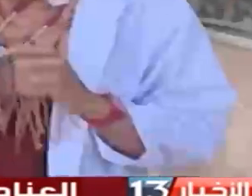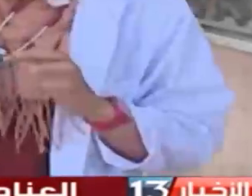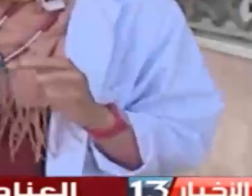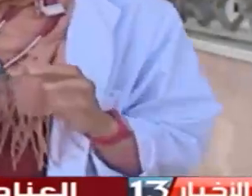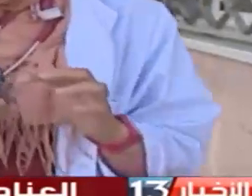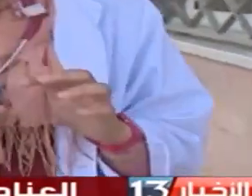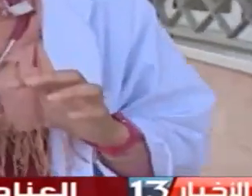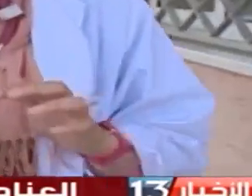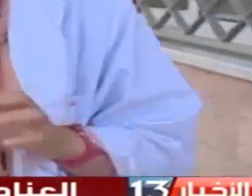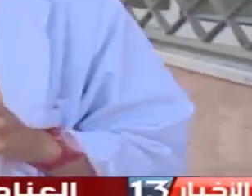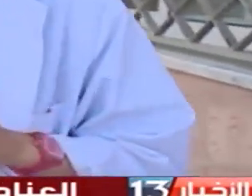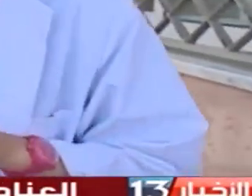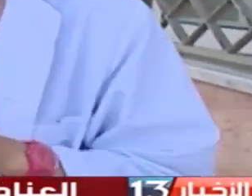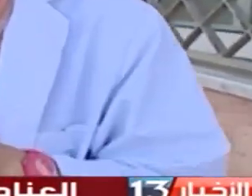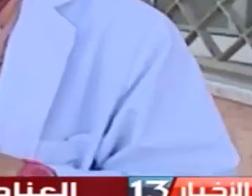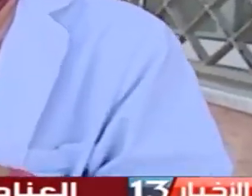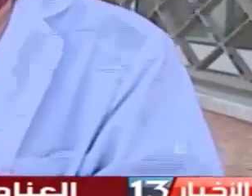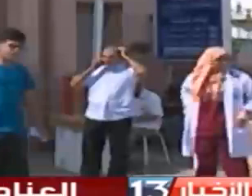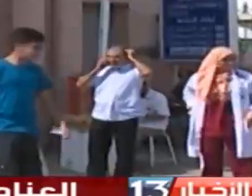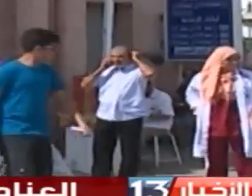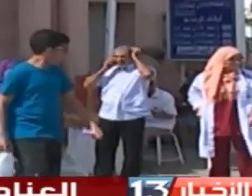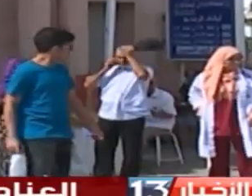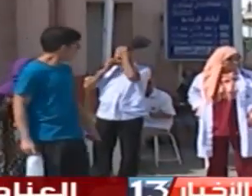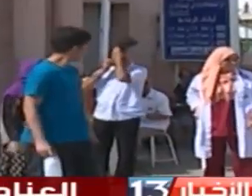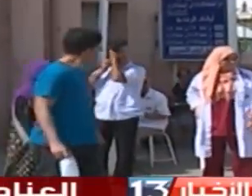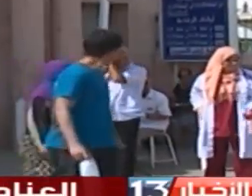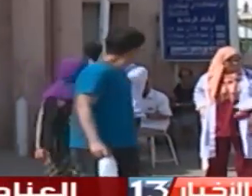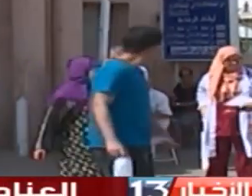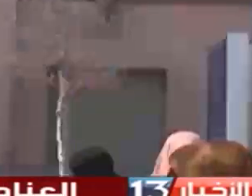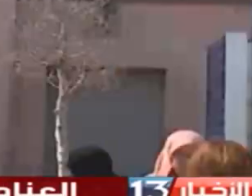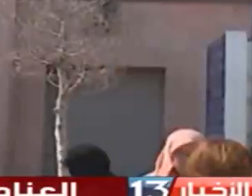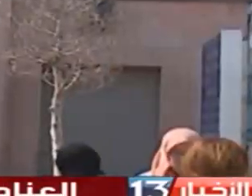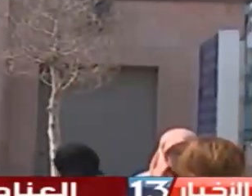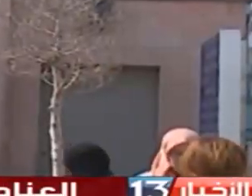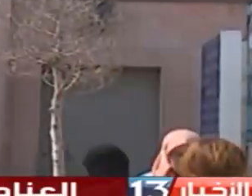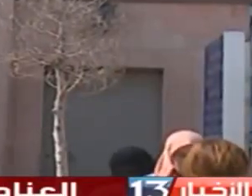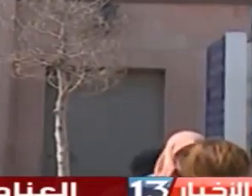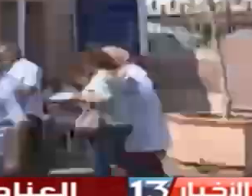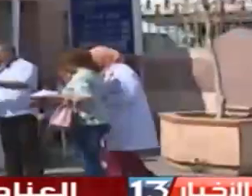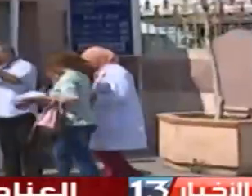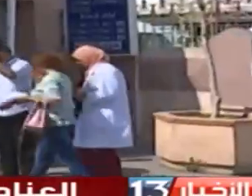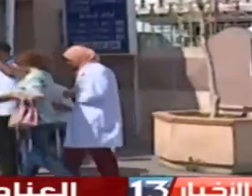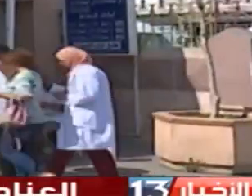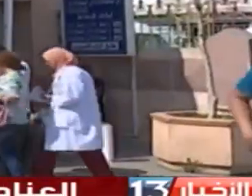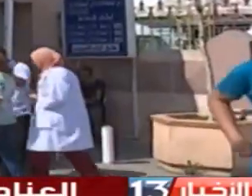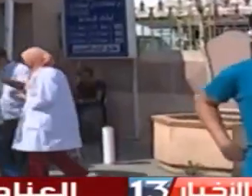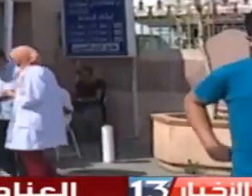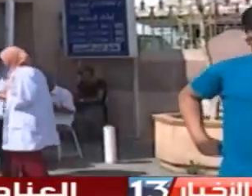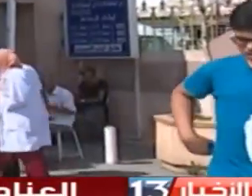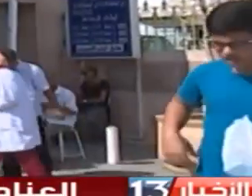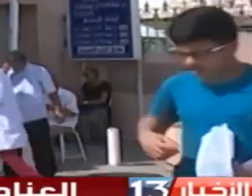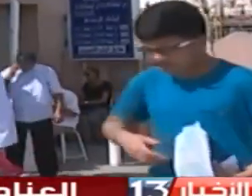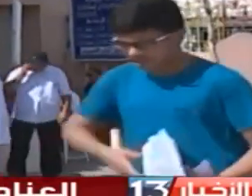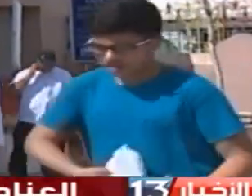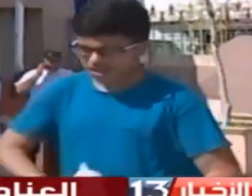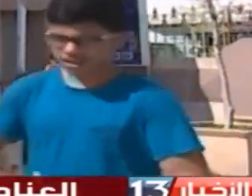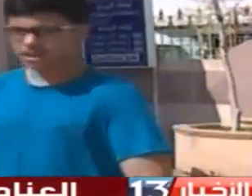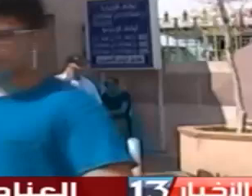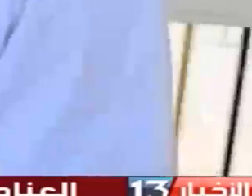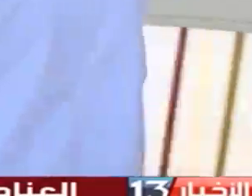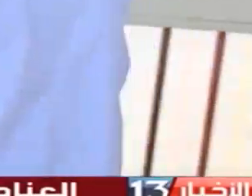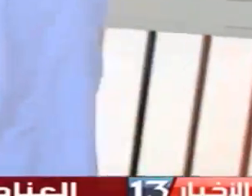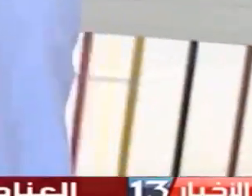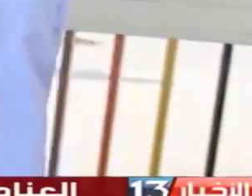إضراب حضوري للأطباء الداخلين المتعاقدين احتجاجا على عدم سداد أجورهم، وسلطة الإشراف تؤكد أن مرد ذلك